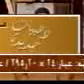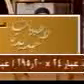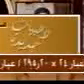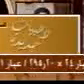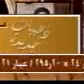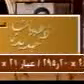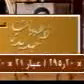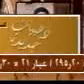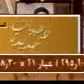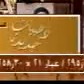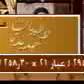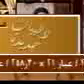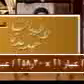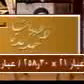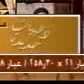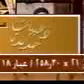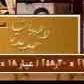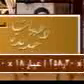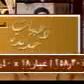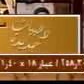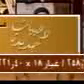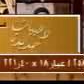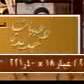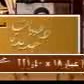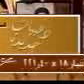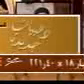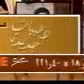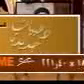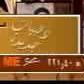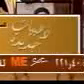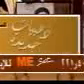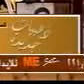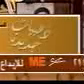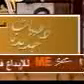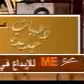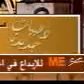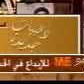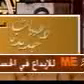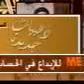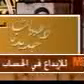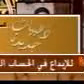متسعة قوي، في أحد معانيها توجد الشفقة.